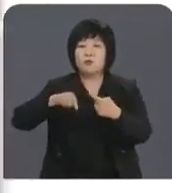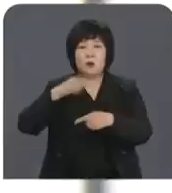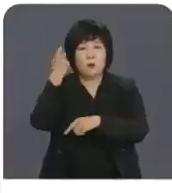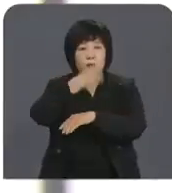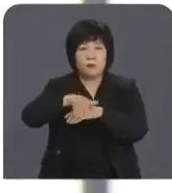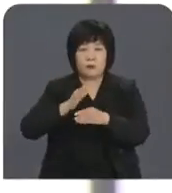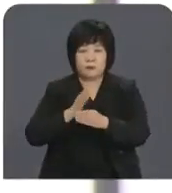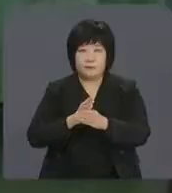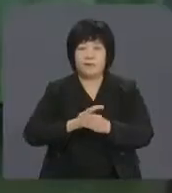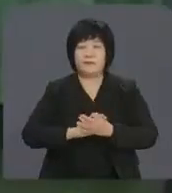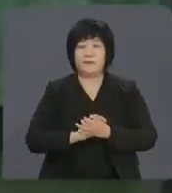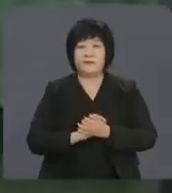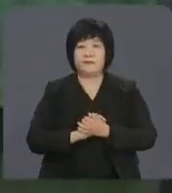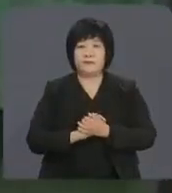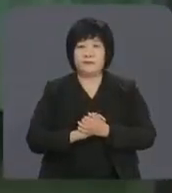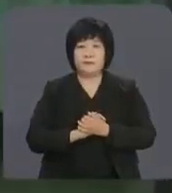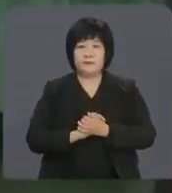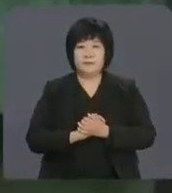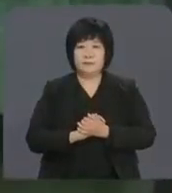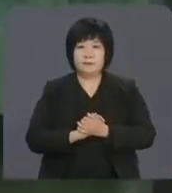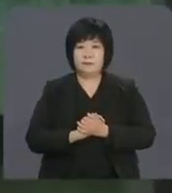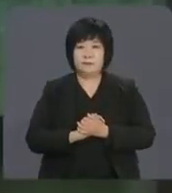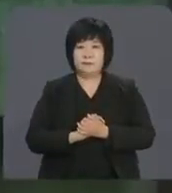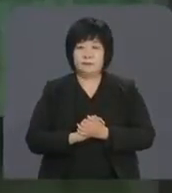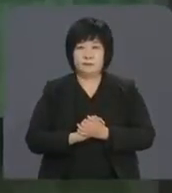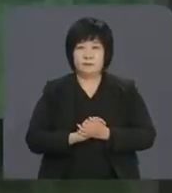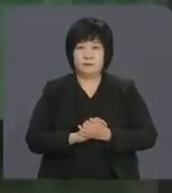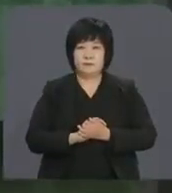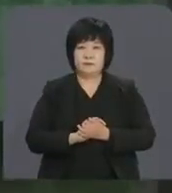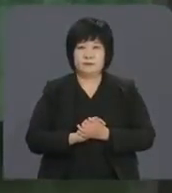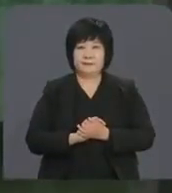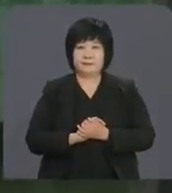있습니다 kbs us 강예슬 입니다